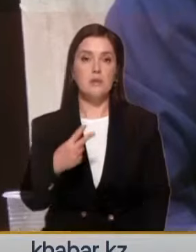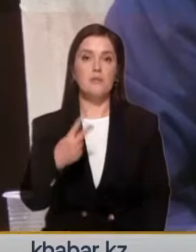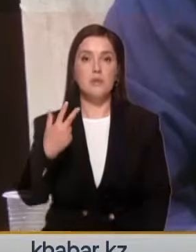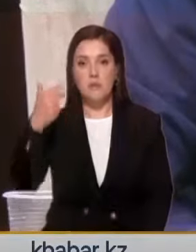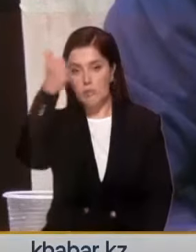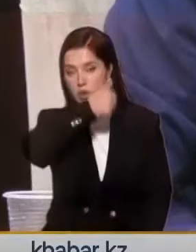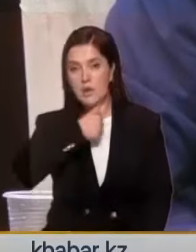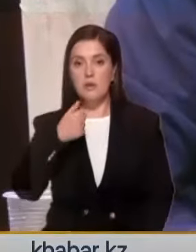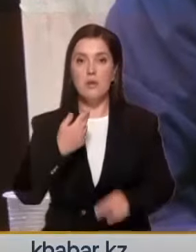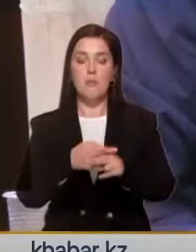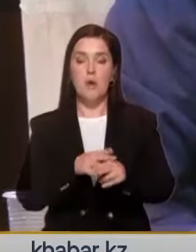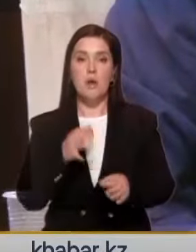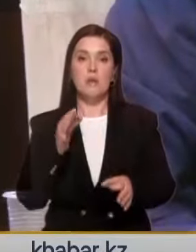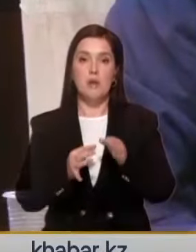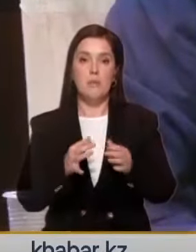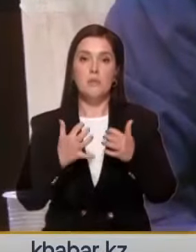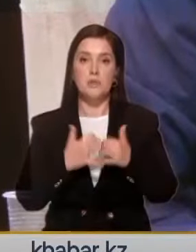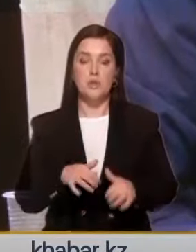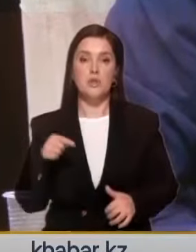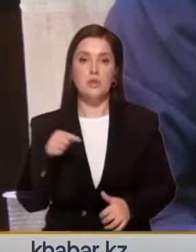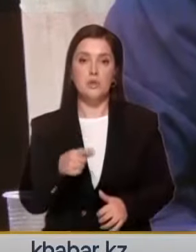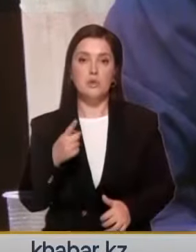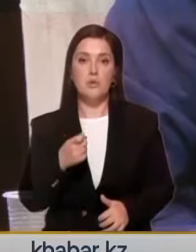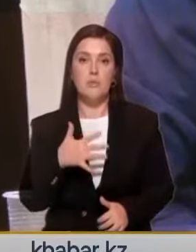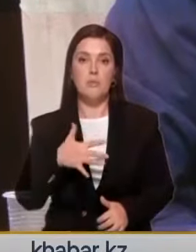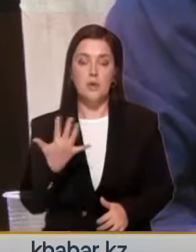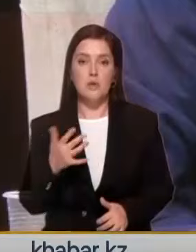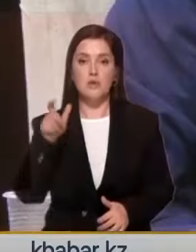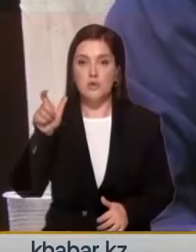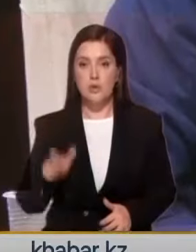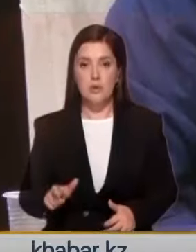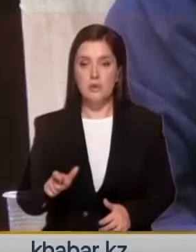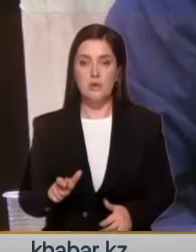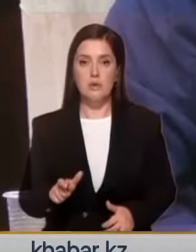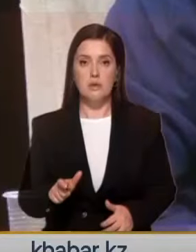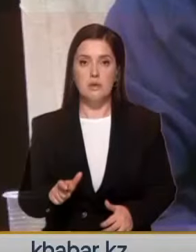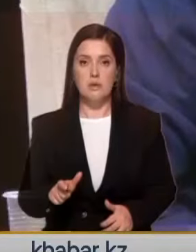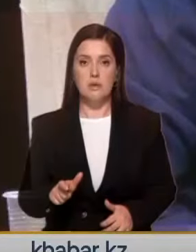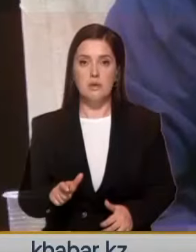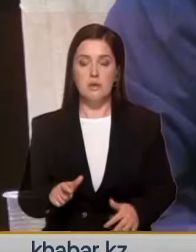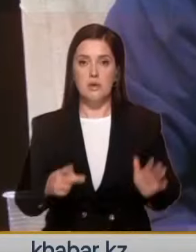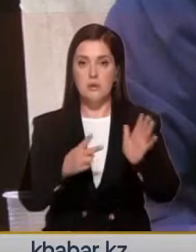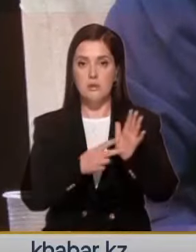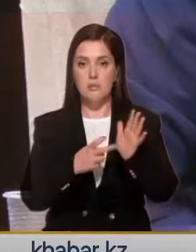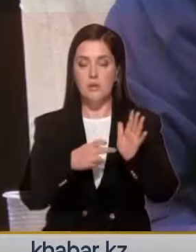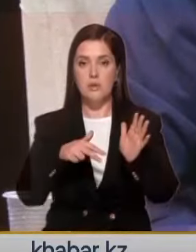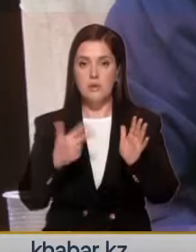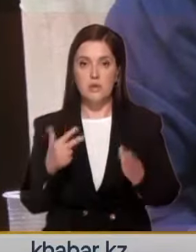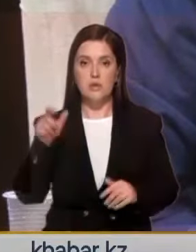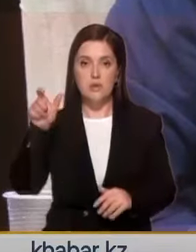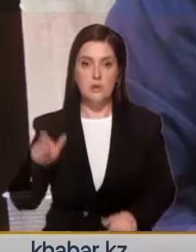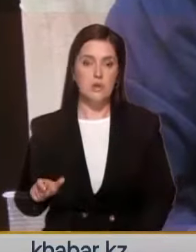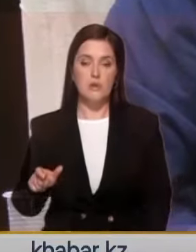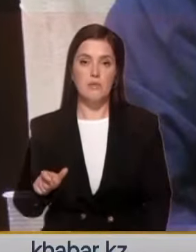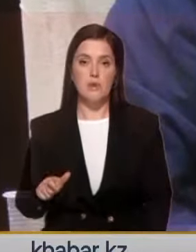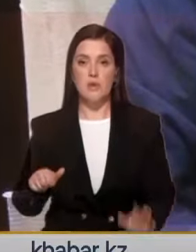нормативной численности 1155 человек фактически составило 733 человека, то есть